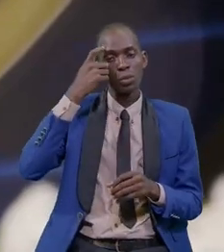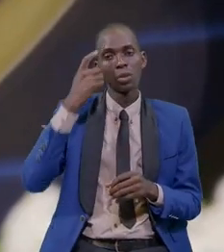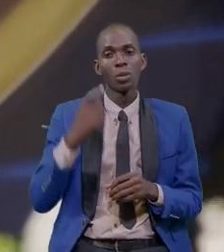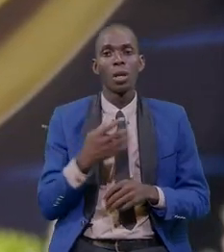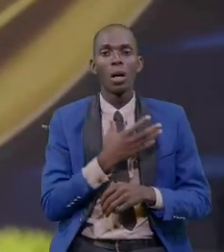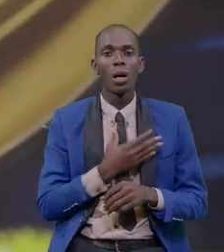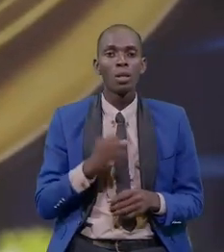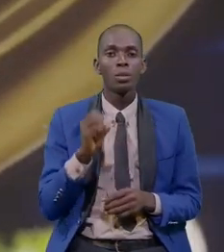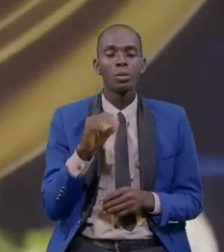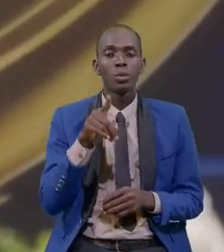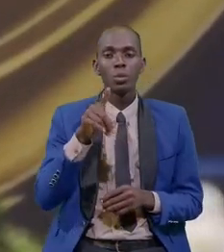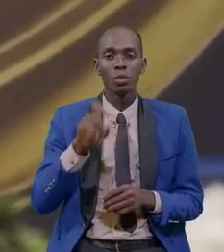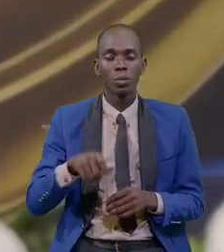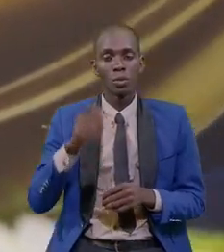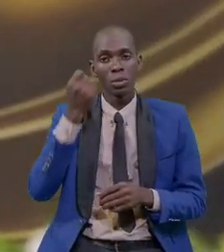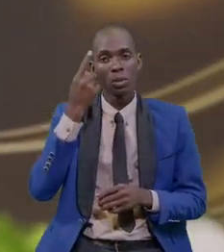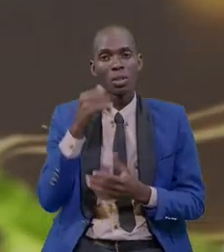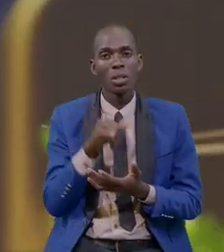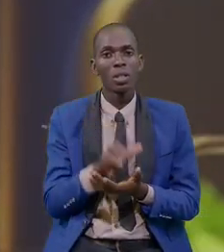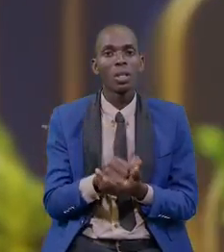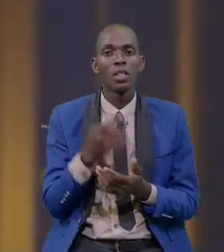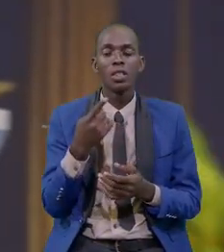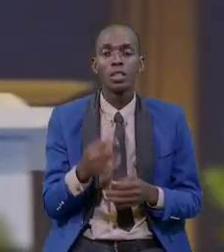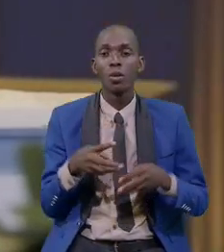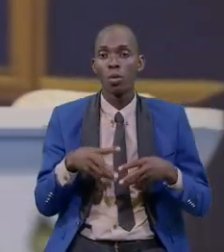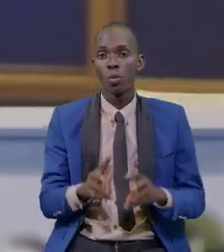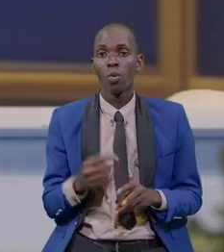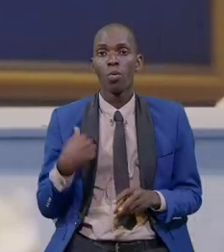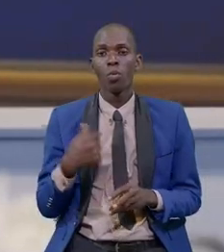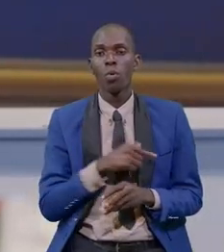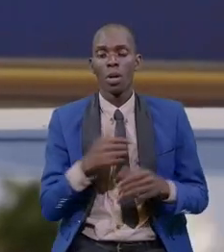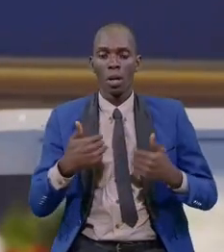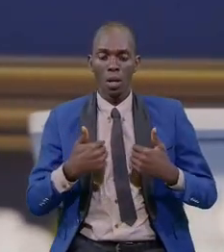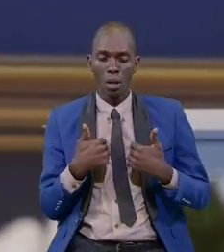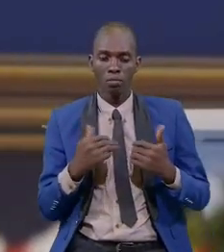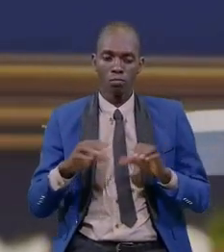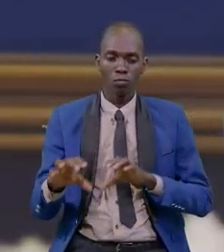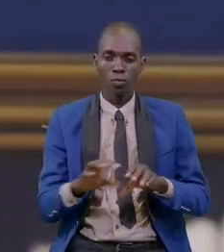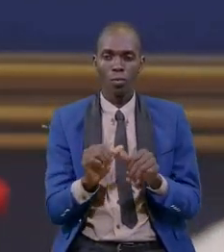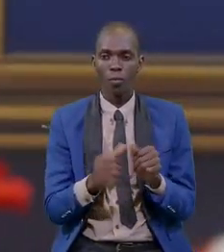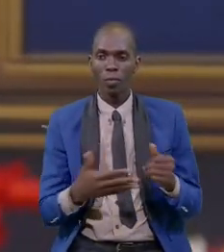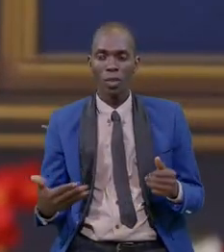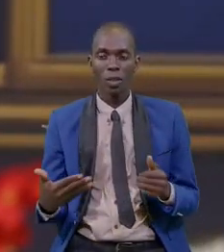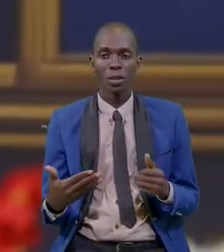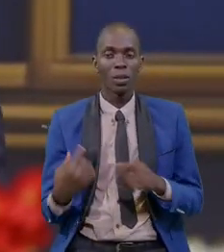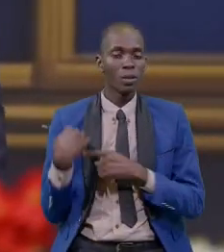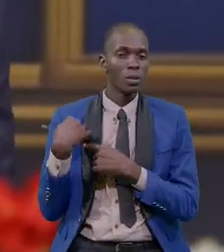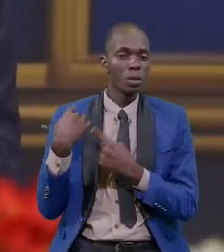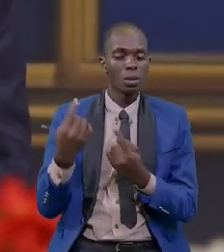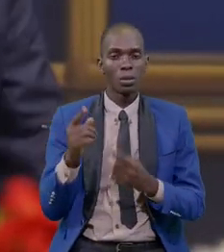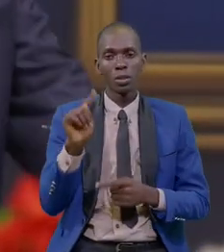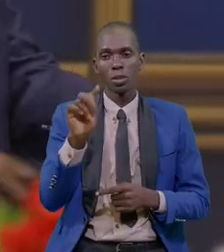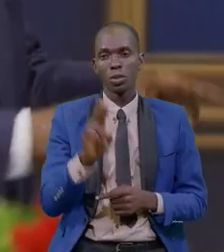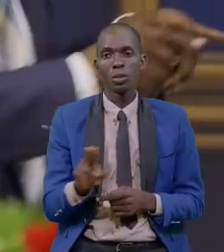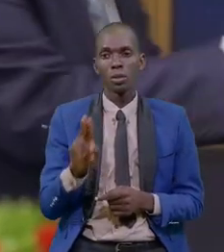dans les États. Vous devez comprendre alors que la façon dont nous sommes venus avec l'approche que nous avons fait tout au long de